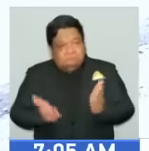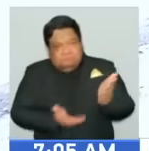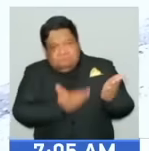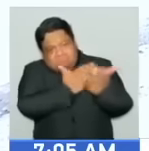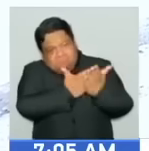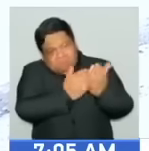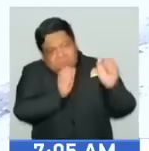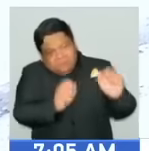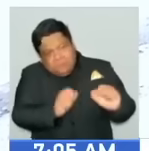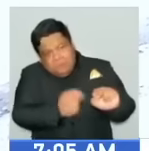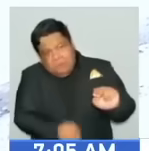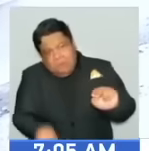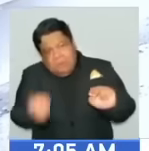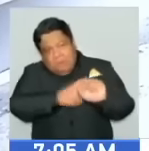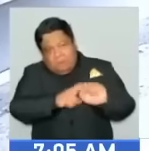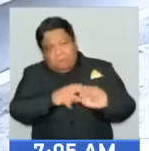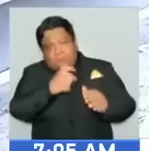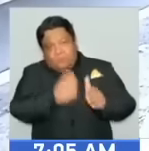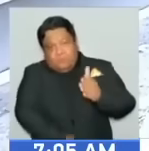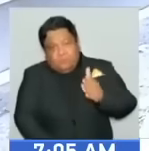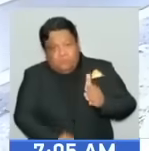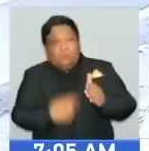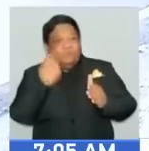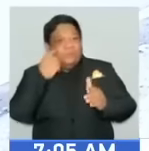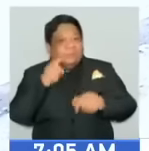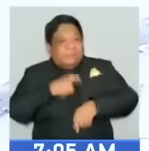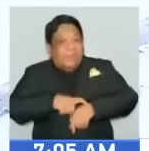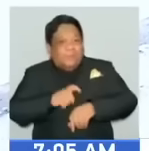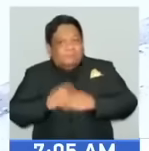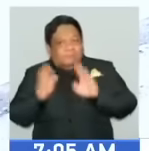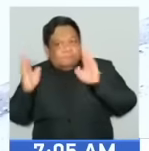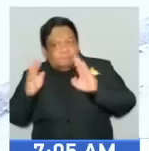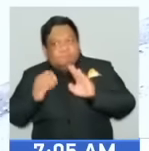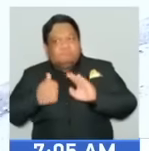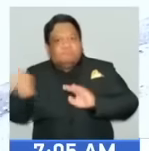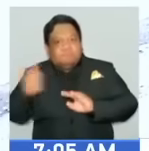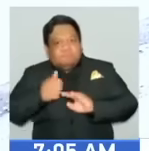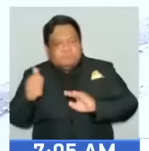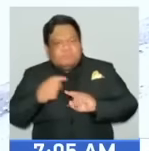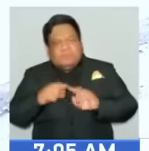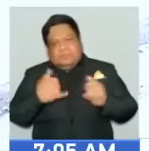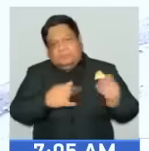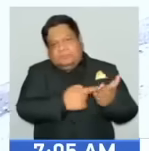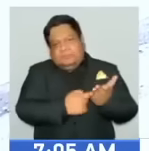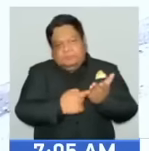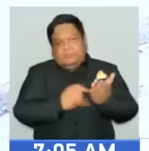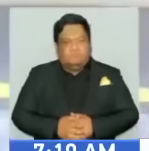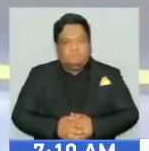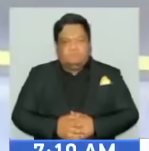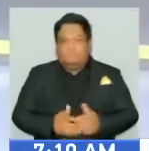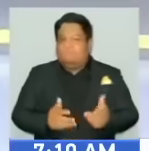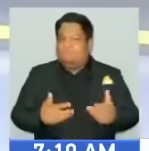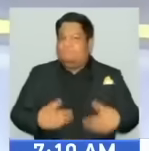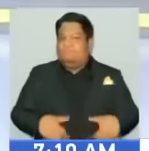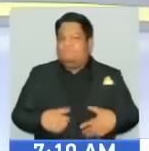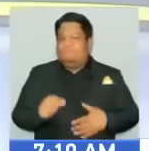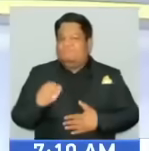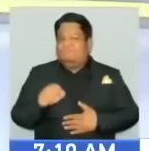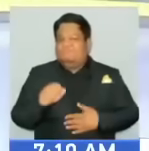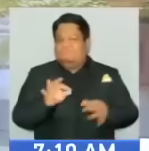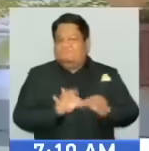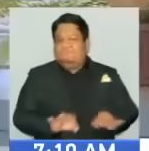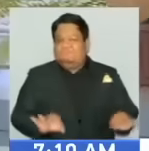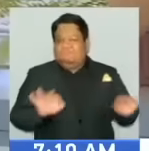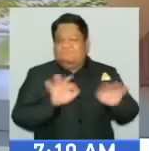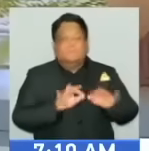pero tinatalakay pa rin ito hanggang ngayon. Ito ang unang balita mula rito sa Marikina, Bam Alegre, para sa GMA Integrated News. At isa pang Phil-Am singer